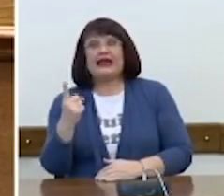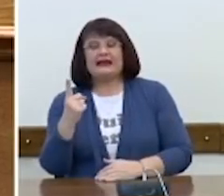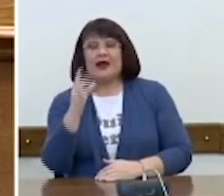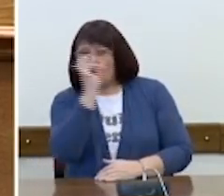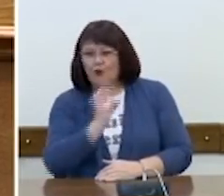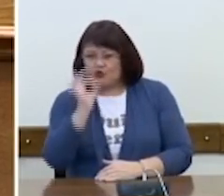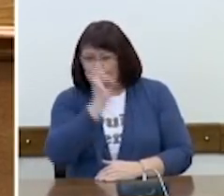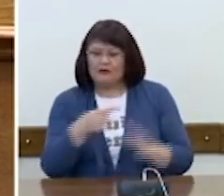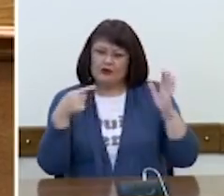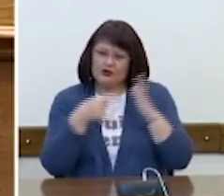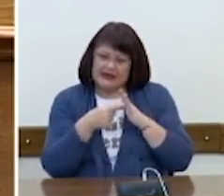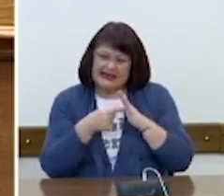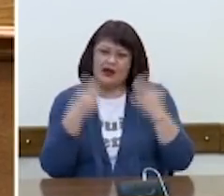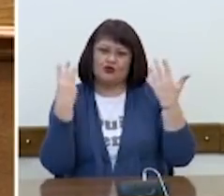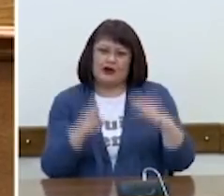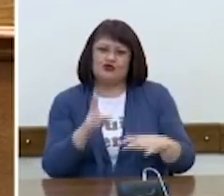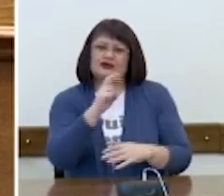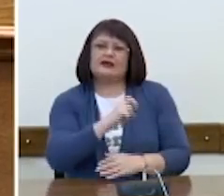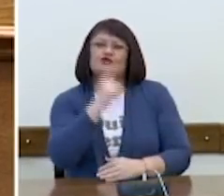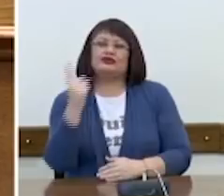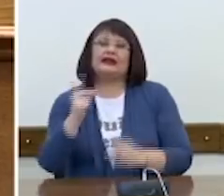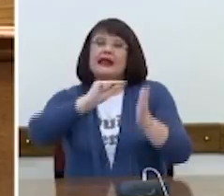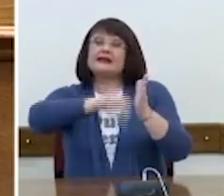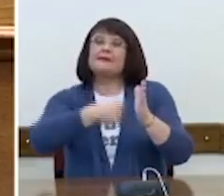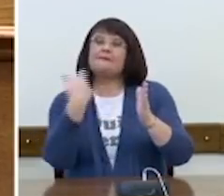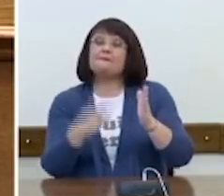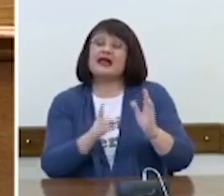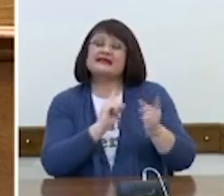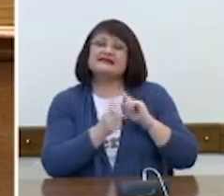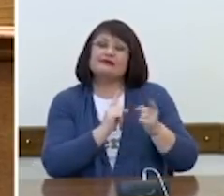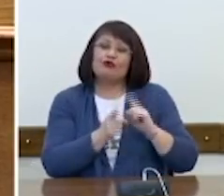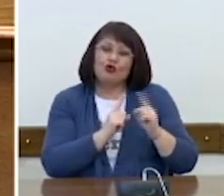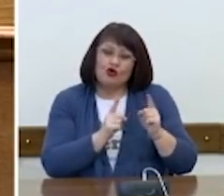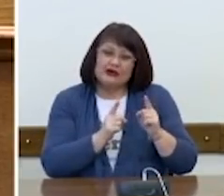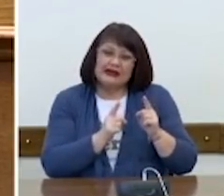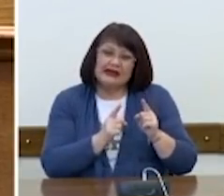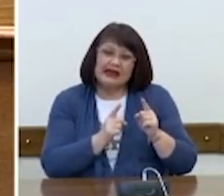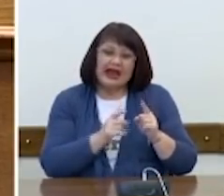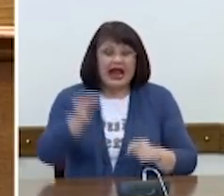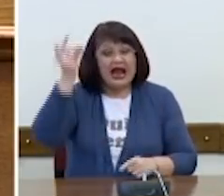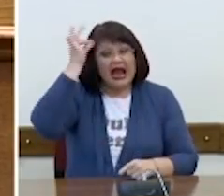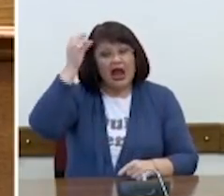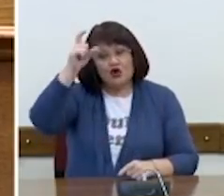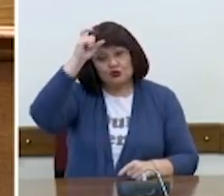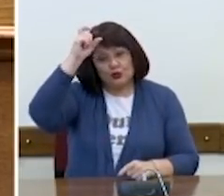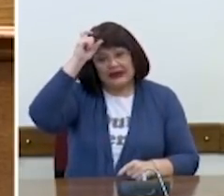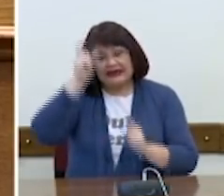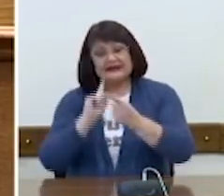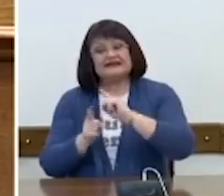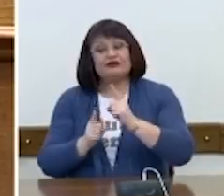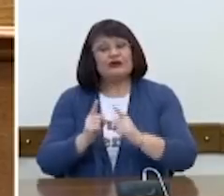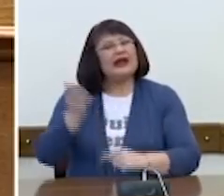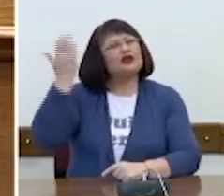του 1921, υπογραφόταν η περιβόητη γαλλοτουρκική συμφωνία της εποχής